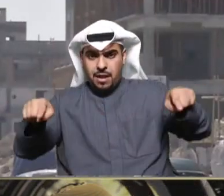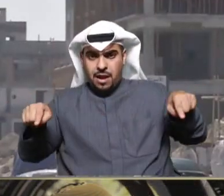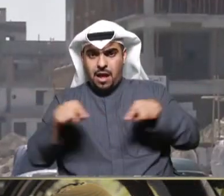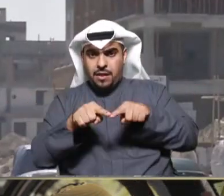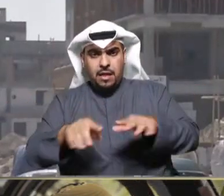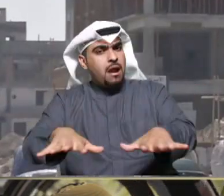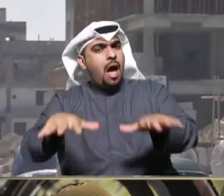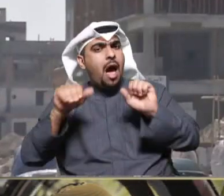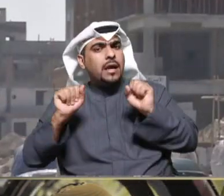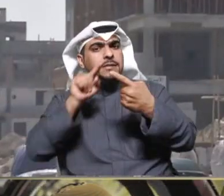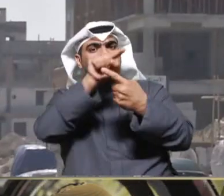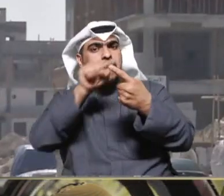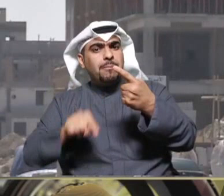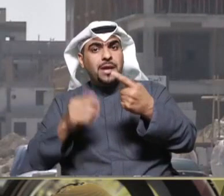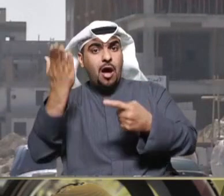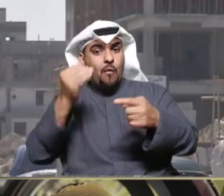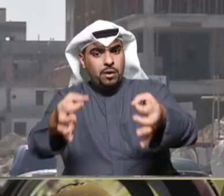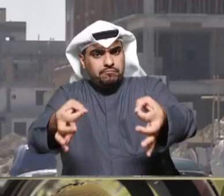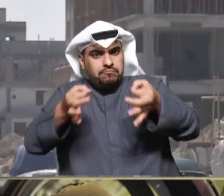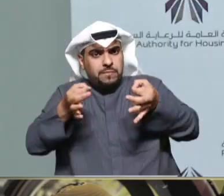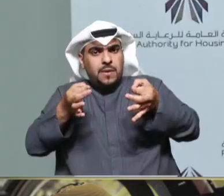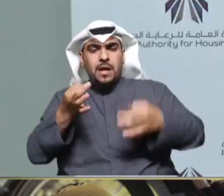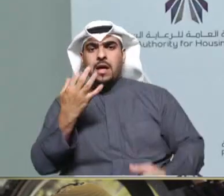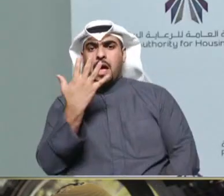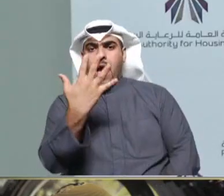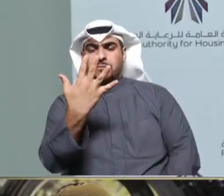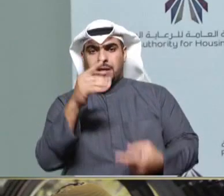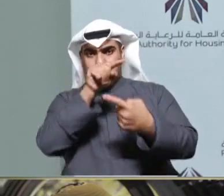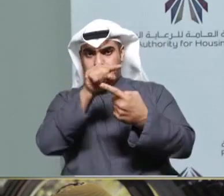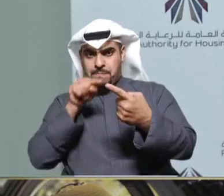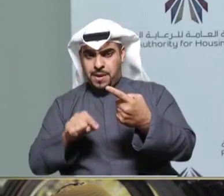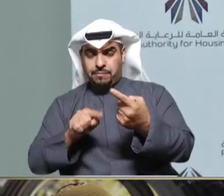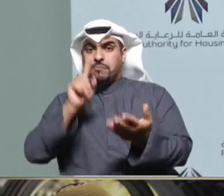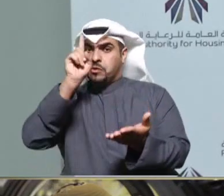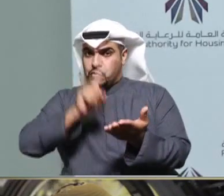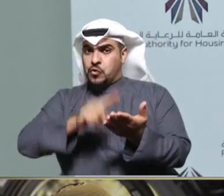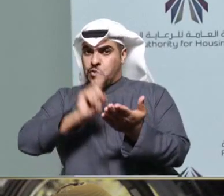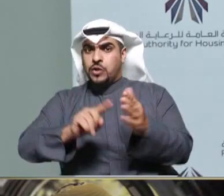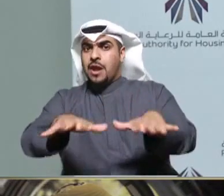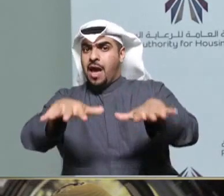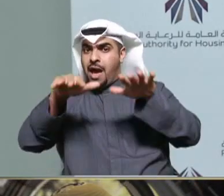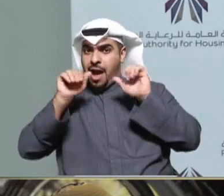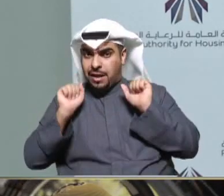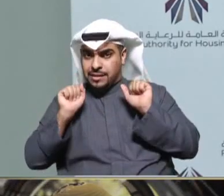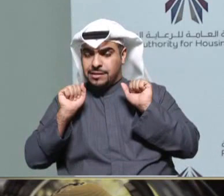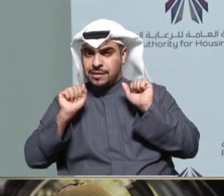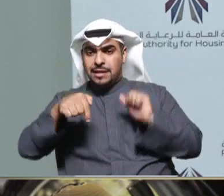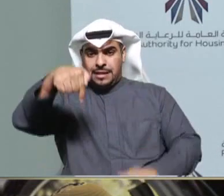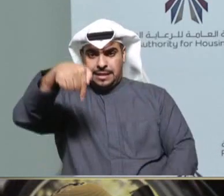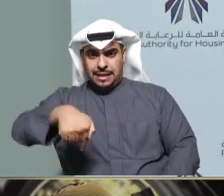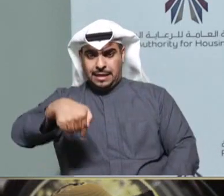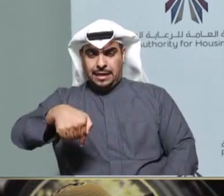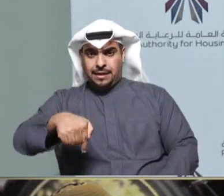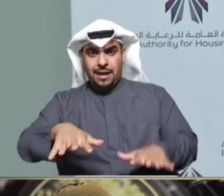الكلية التعاقدية هي 5.55، أما نسبة الإنجاز الفعلية حتى